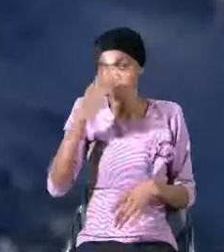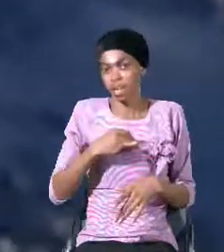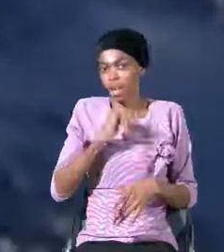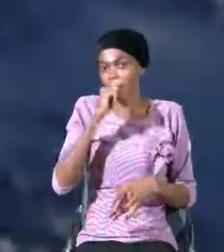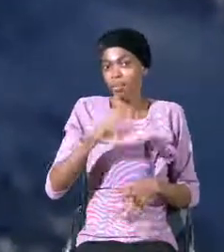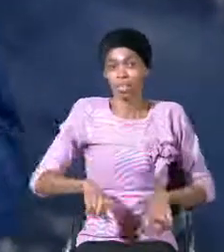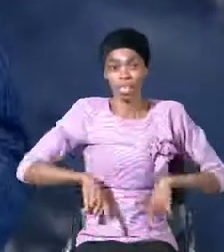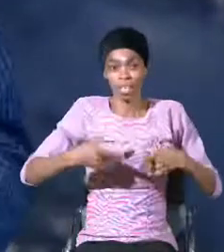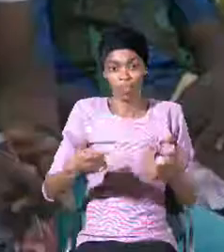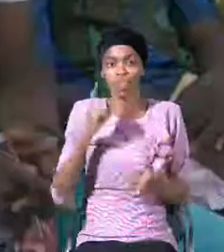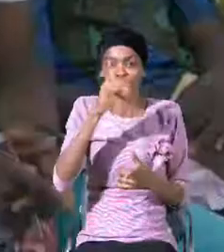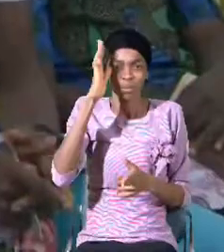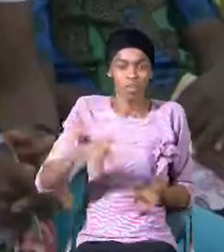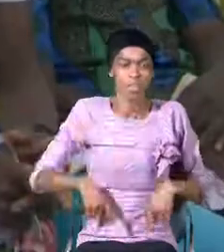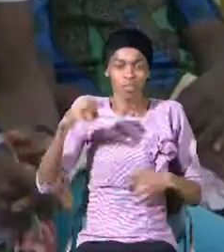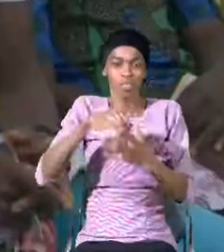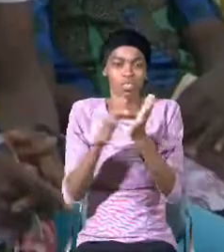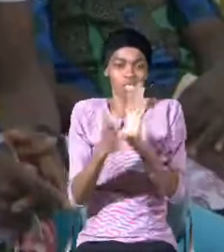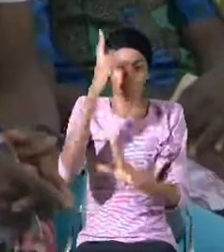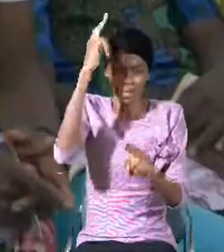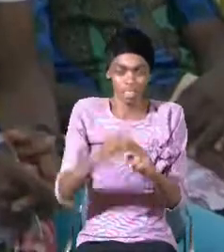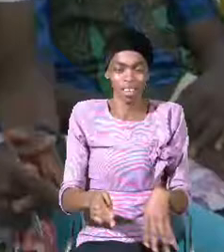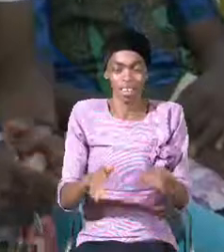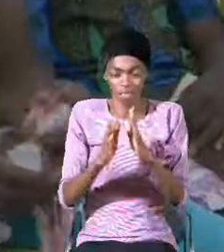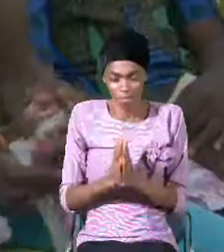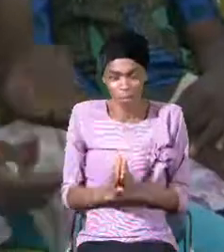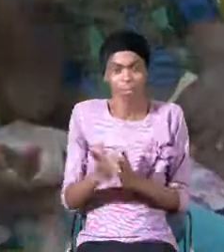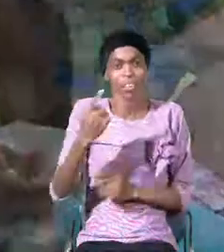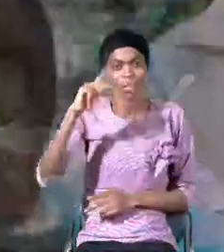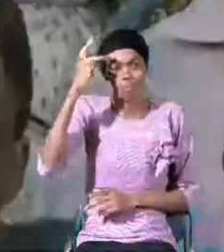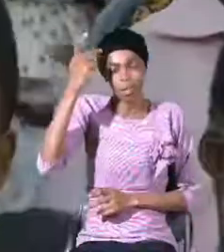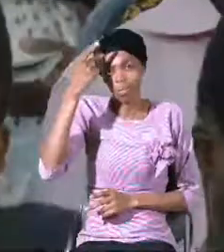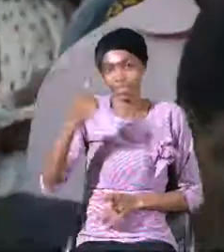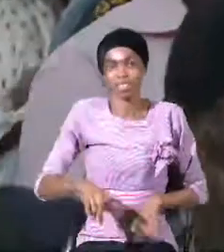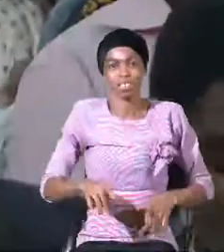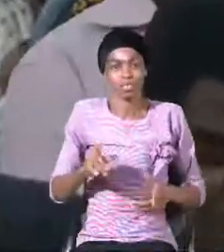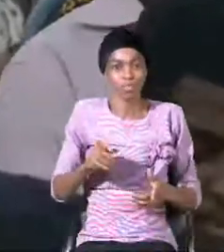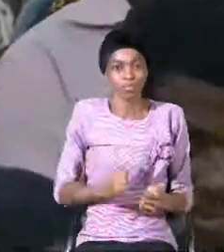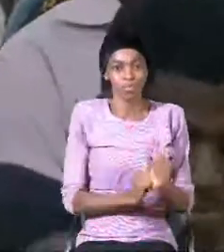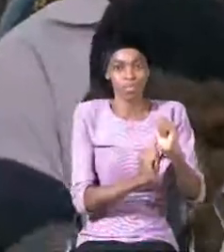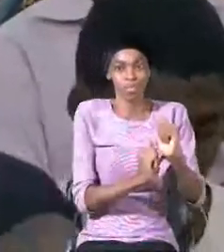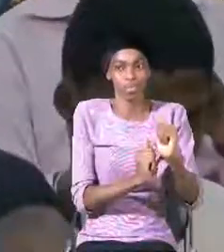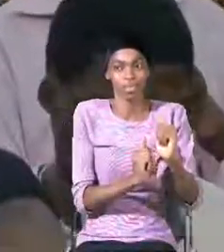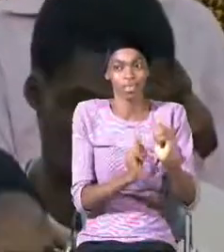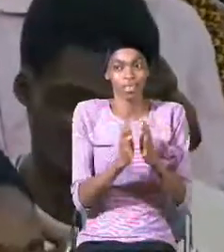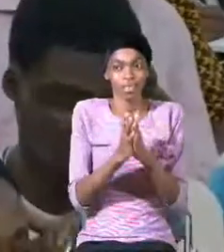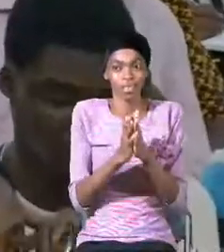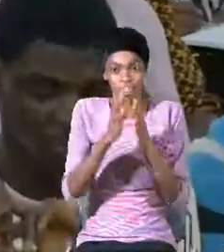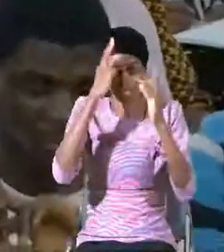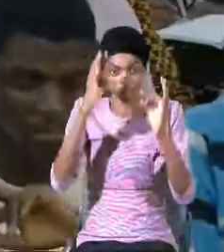et je vais vivre. Et tu vivras au nom de Jésus. Une vie motivée par un but. Après